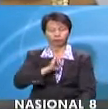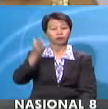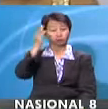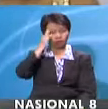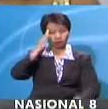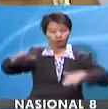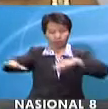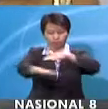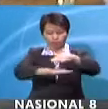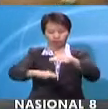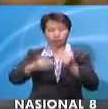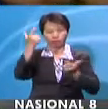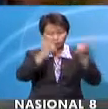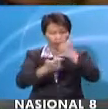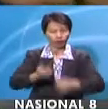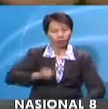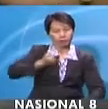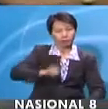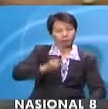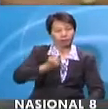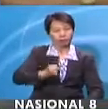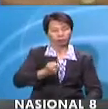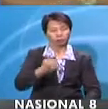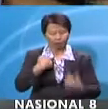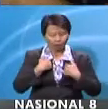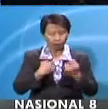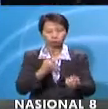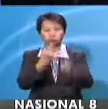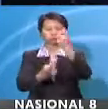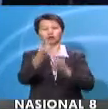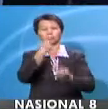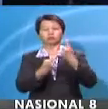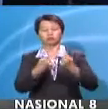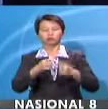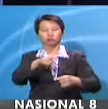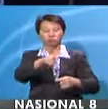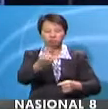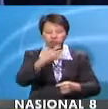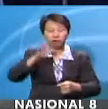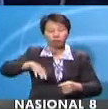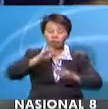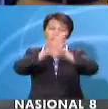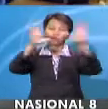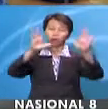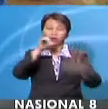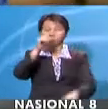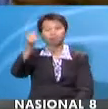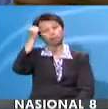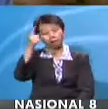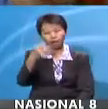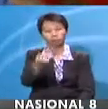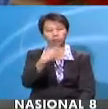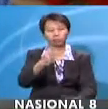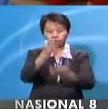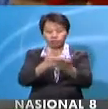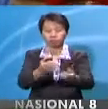peringkat bawah macam saya lawat ke pasar tadi, ramai yang masih bertanya. Belum jelas, tidak faham, ada juga yang tidak